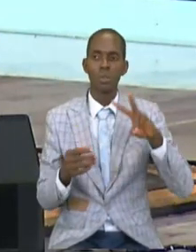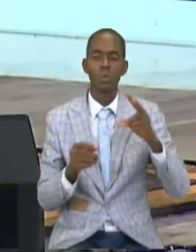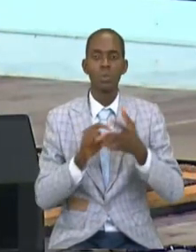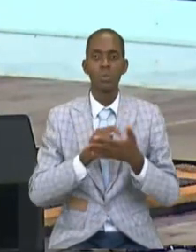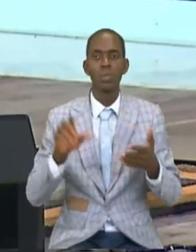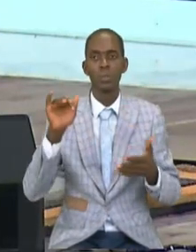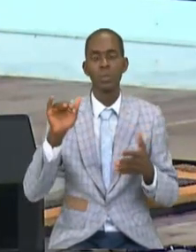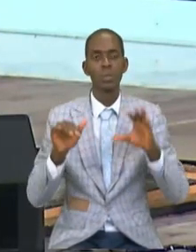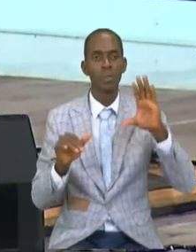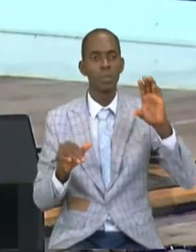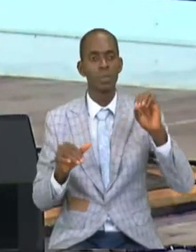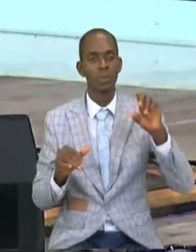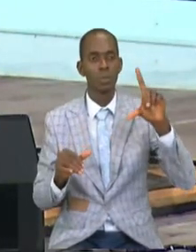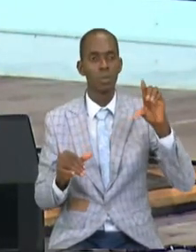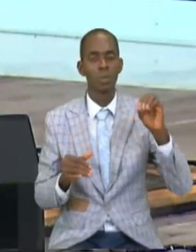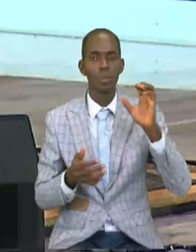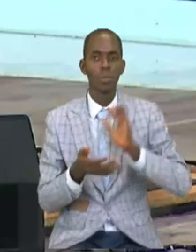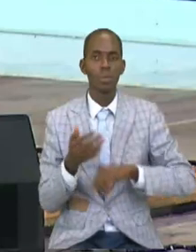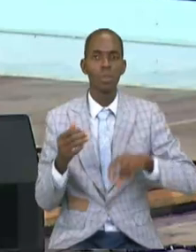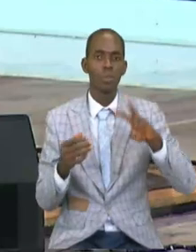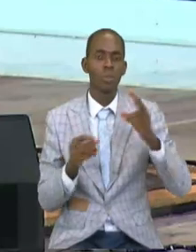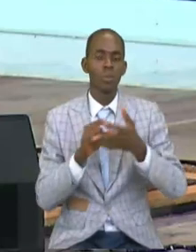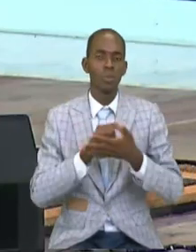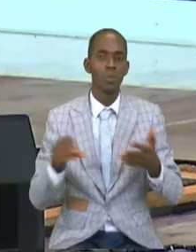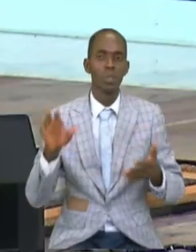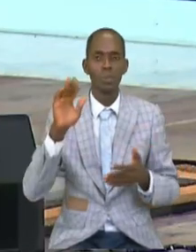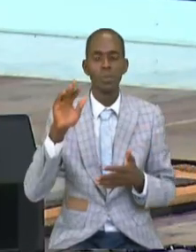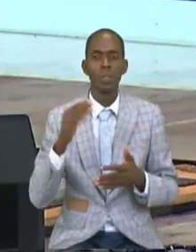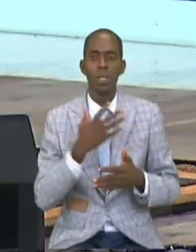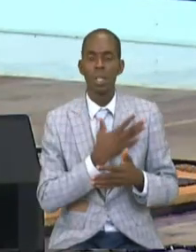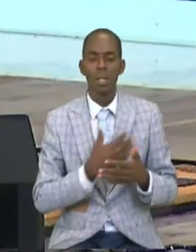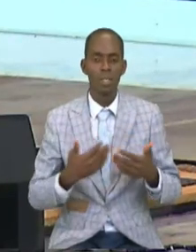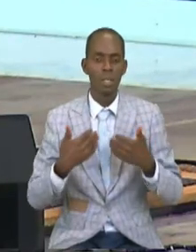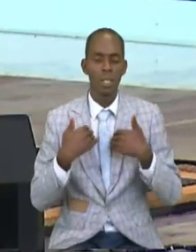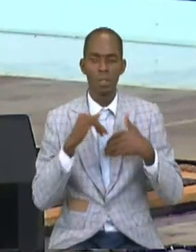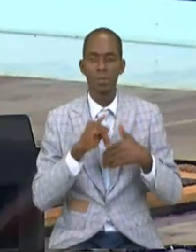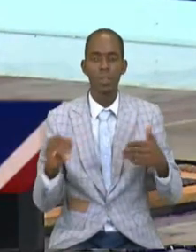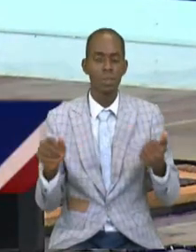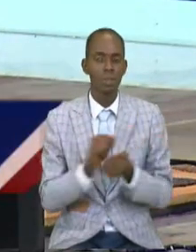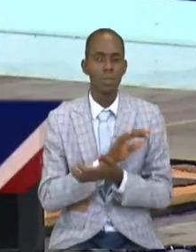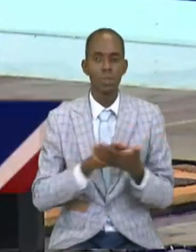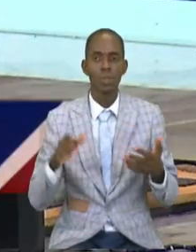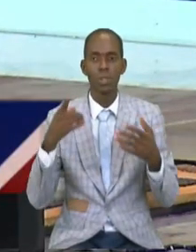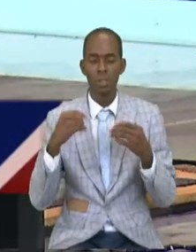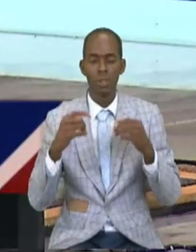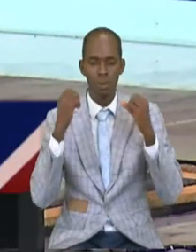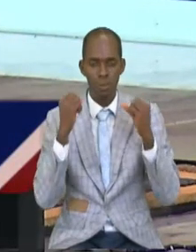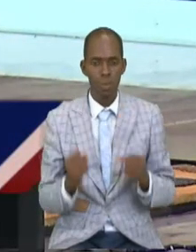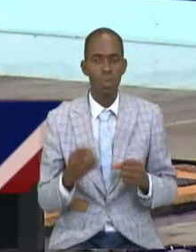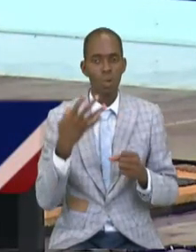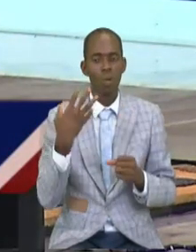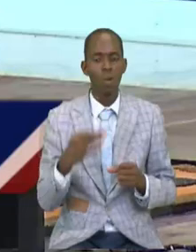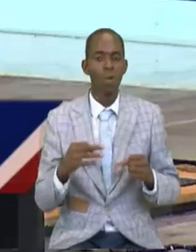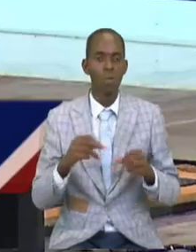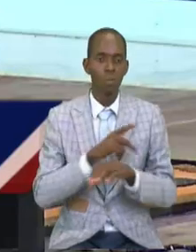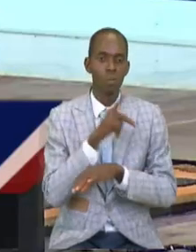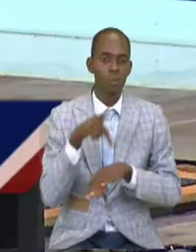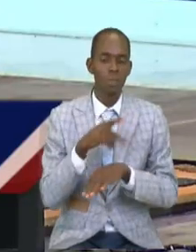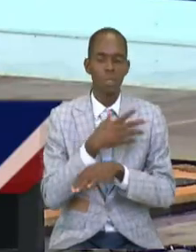15. Colossiens 2, 15. Il a dépouillé les dominations et